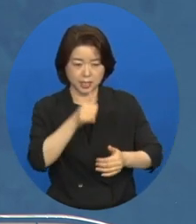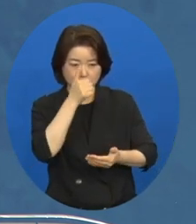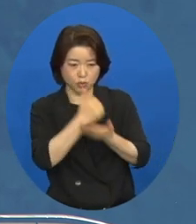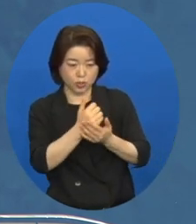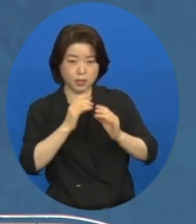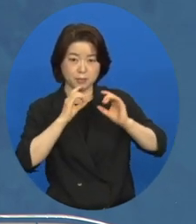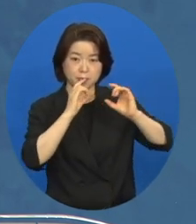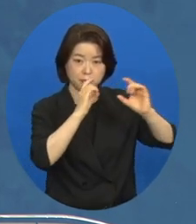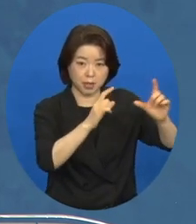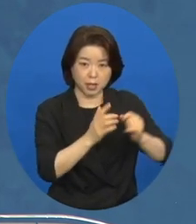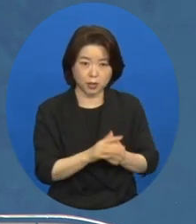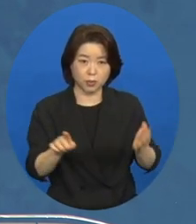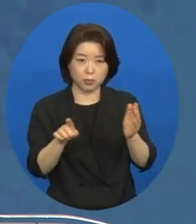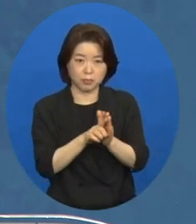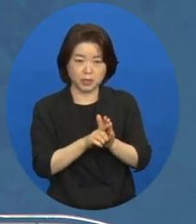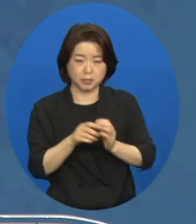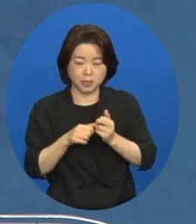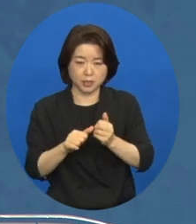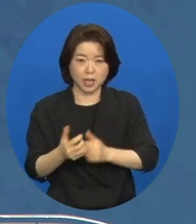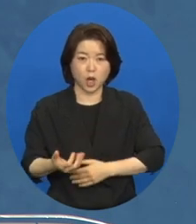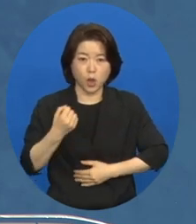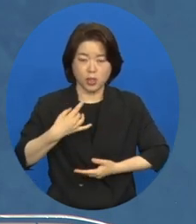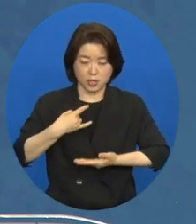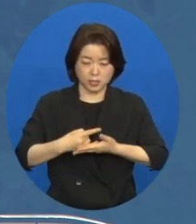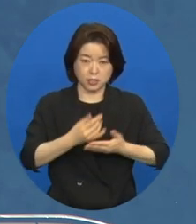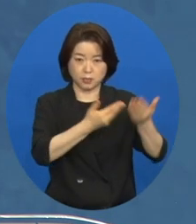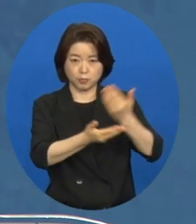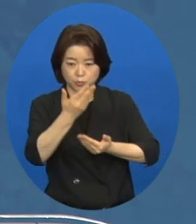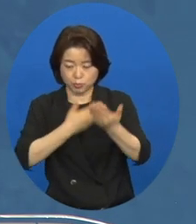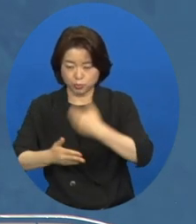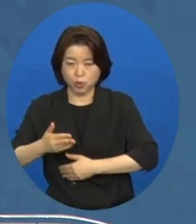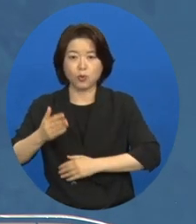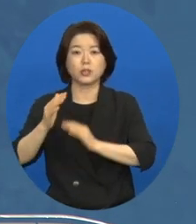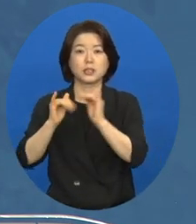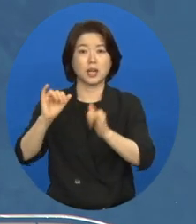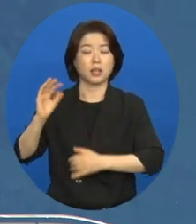따라 얻는 의를 물려받는 상속자가 되었습니다.